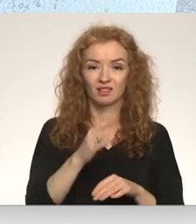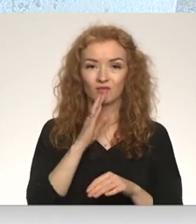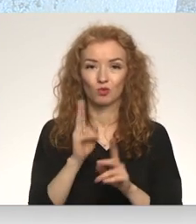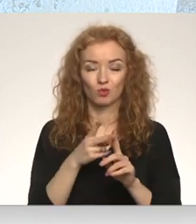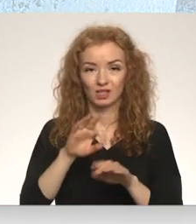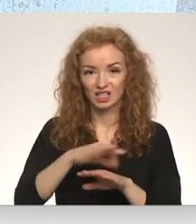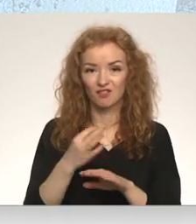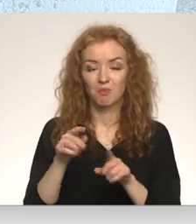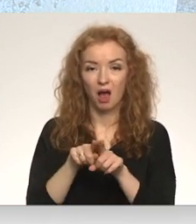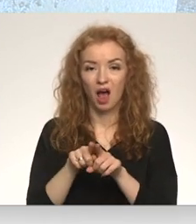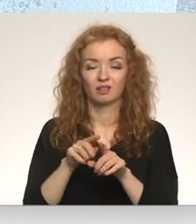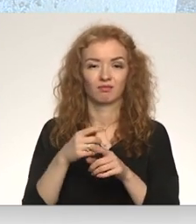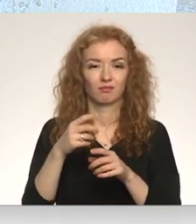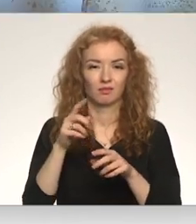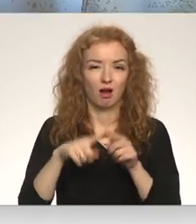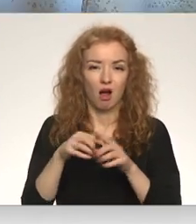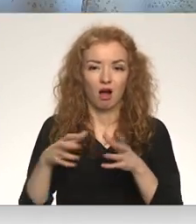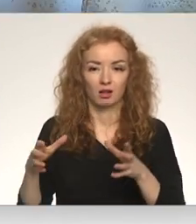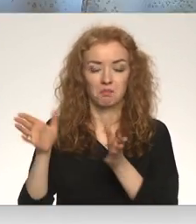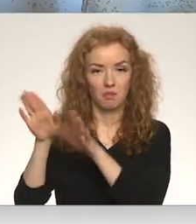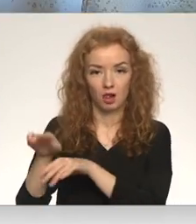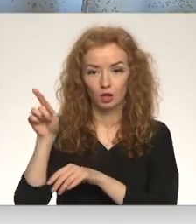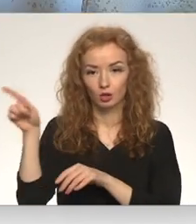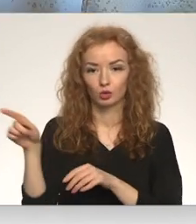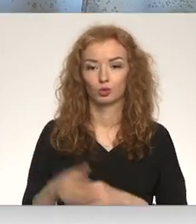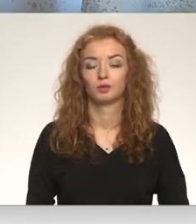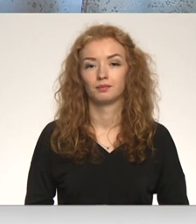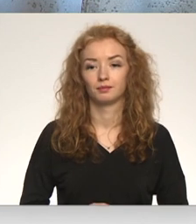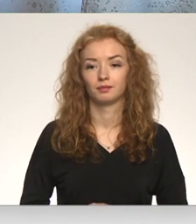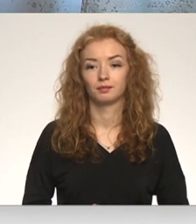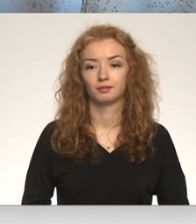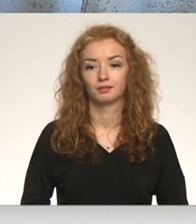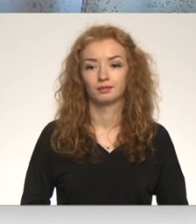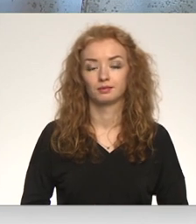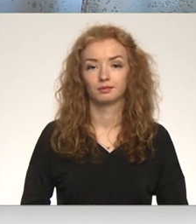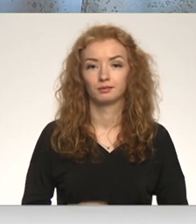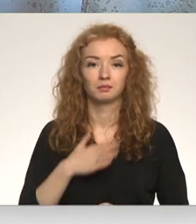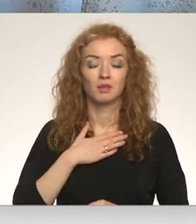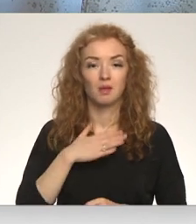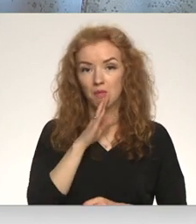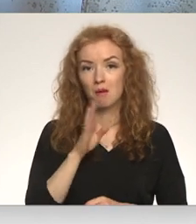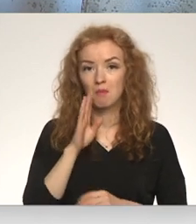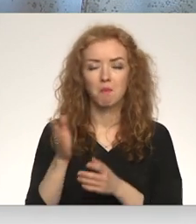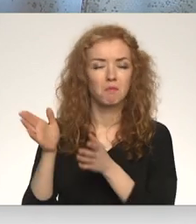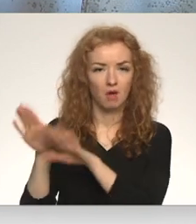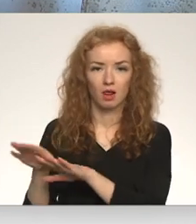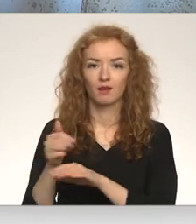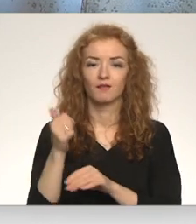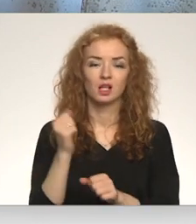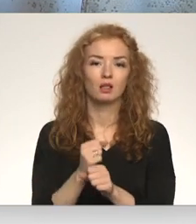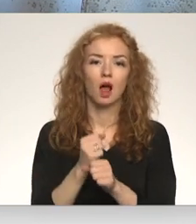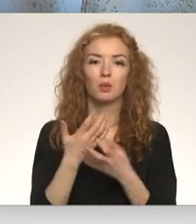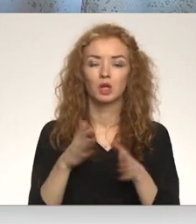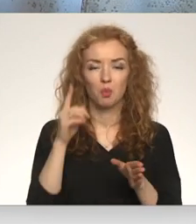māsa, vecvecāki. Vairākums no draugiem arī vēl ir Ukrainā. Mana mamma paliks, viņa dara